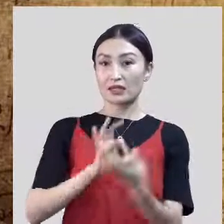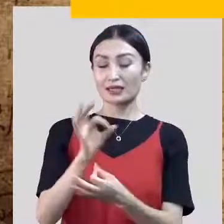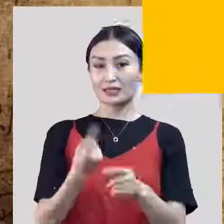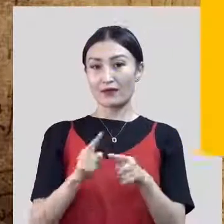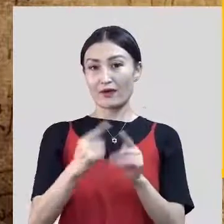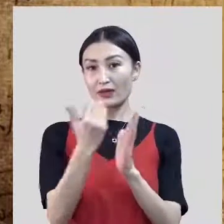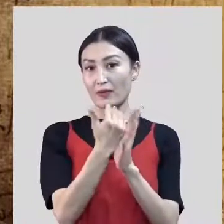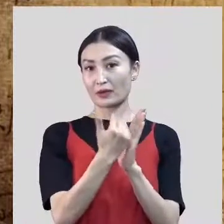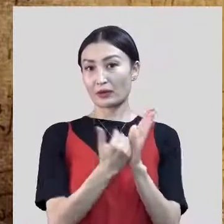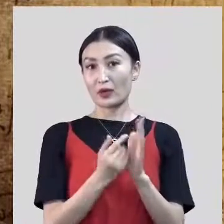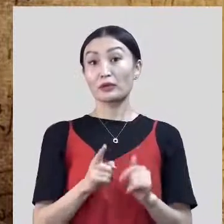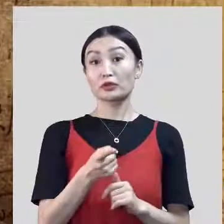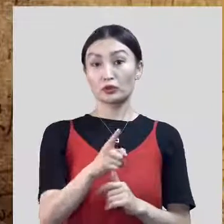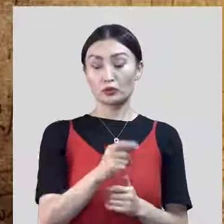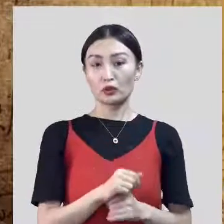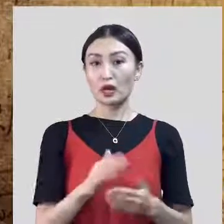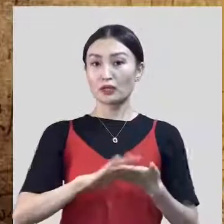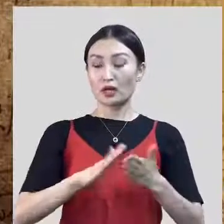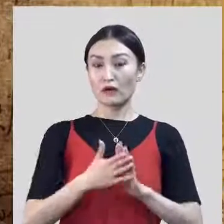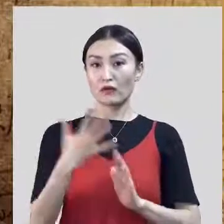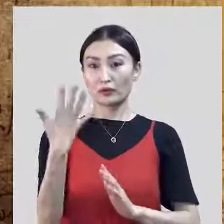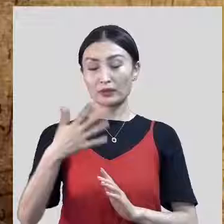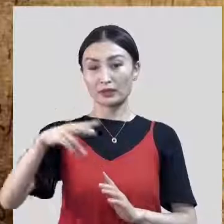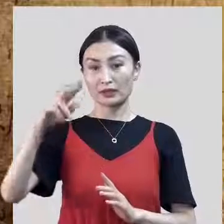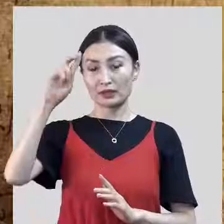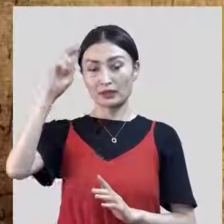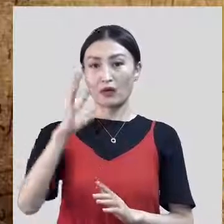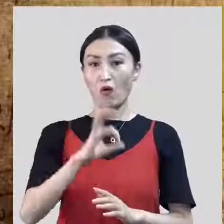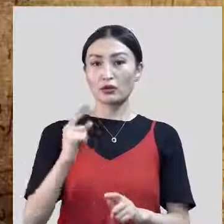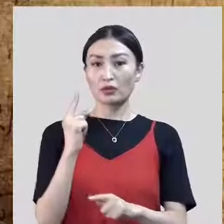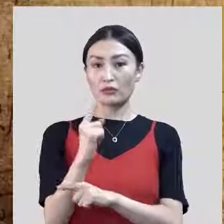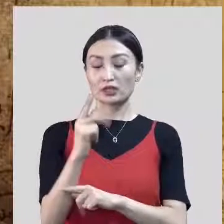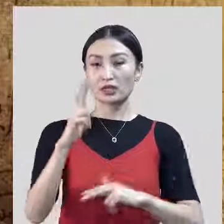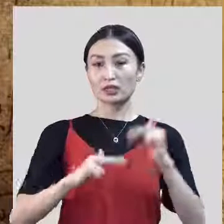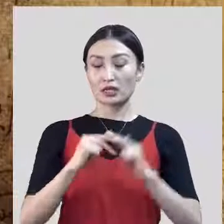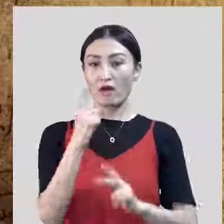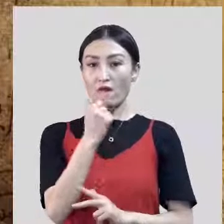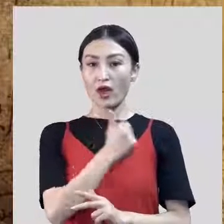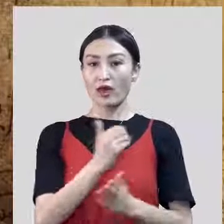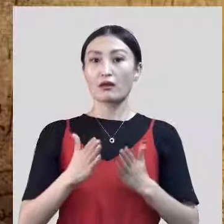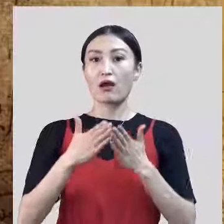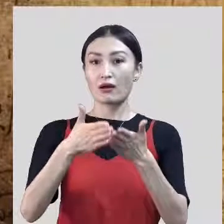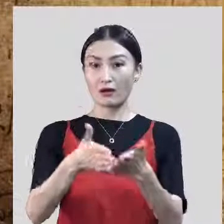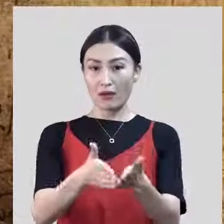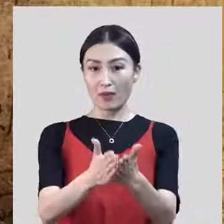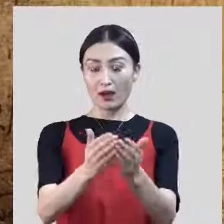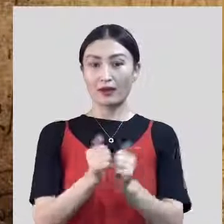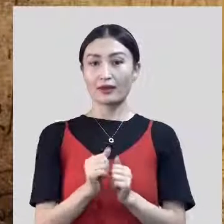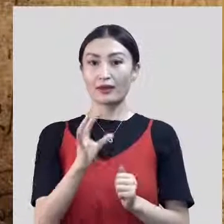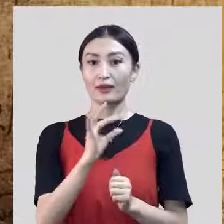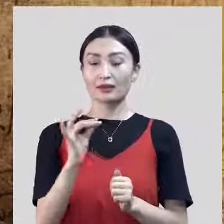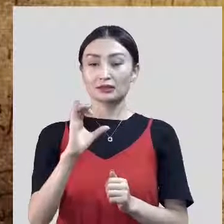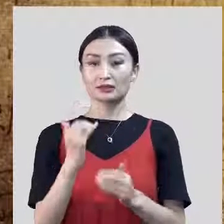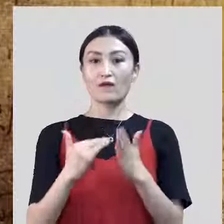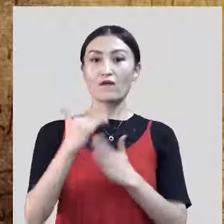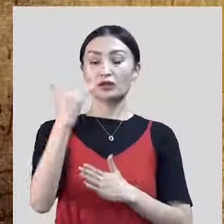в данном ряду и почему договор 5 держав о запрещении строительство военных кораблей водоизмещением свыше